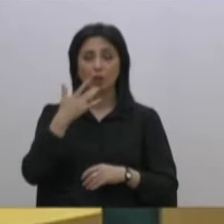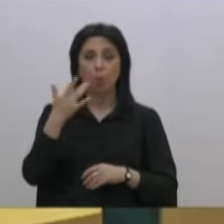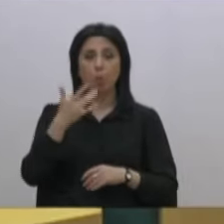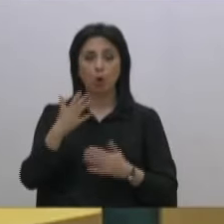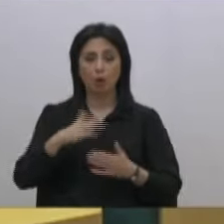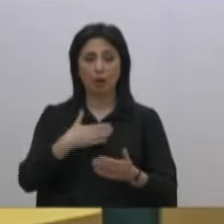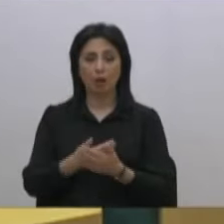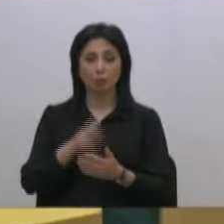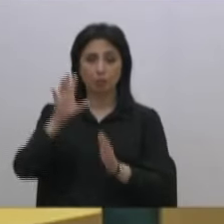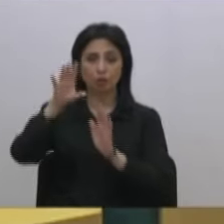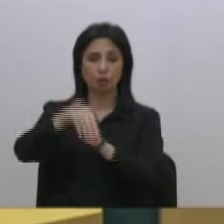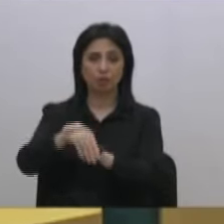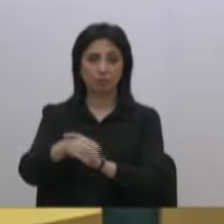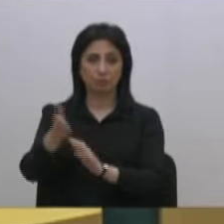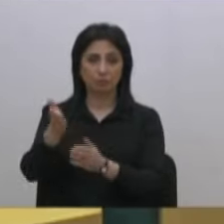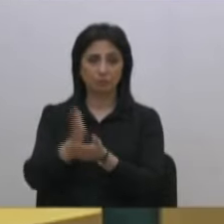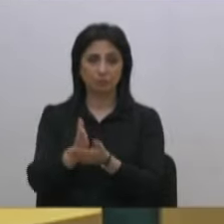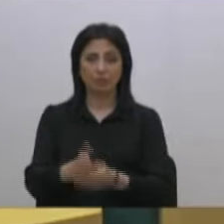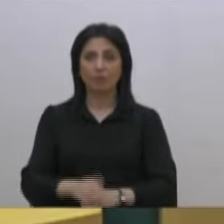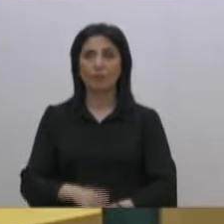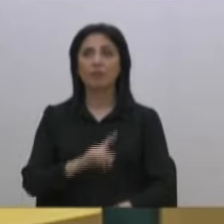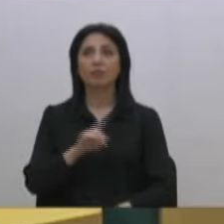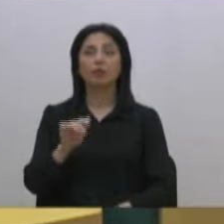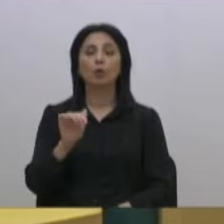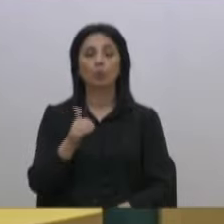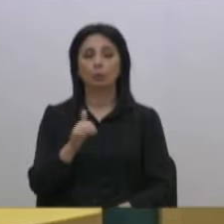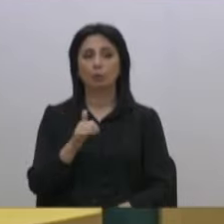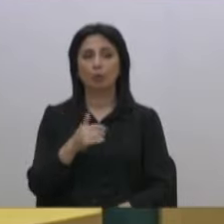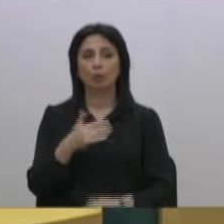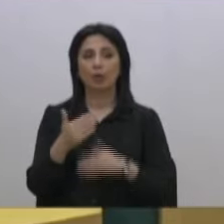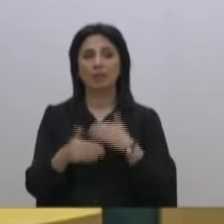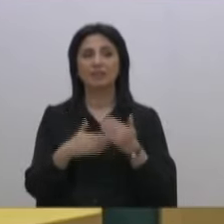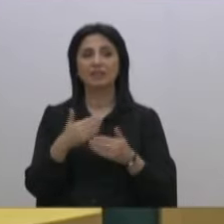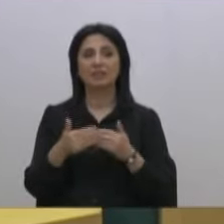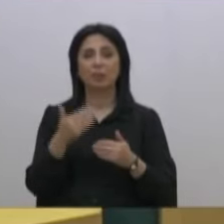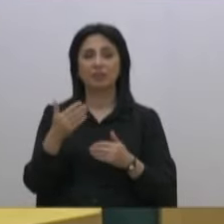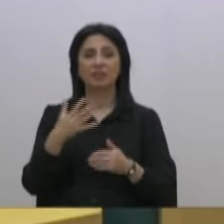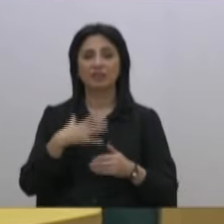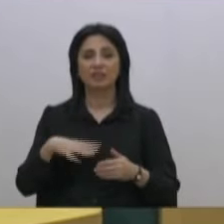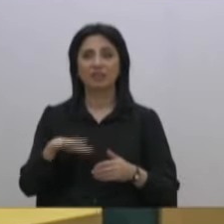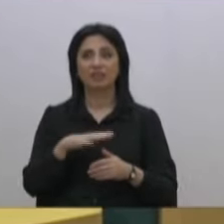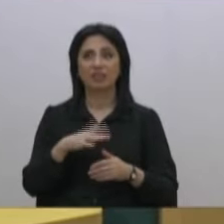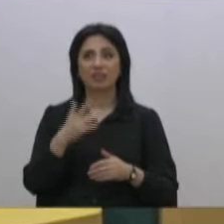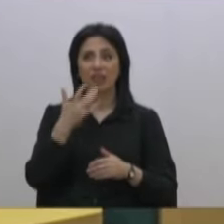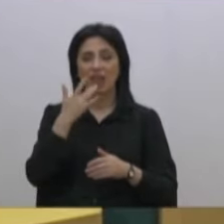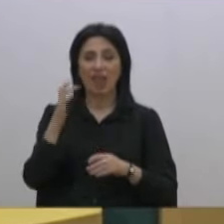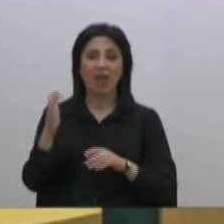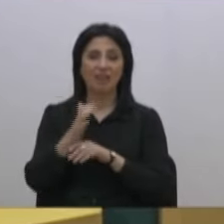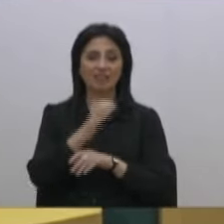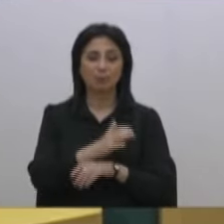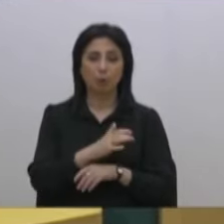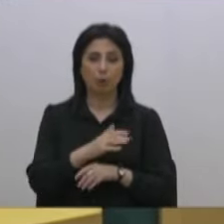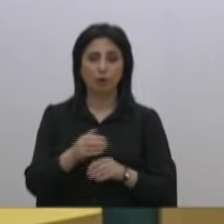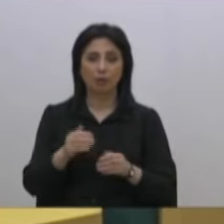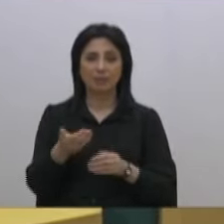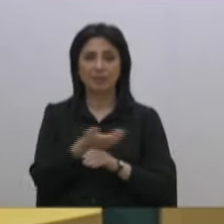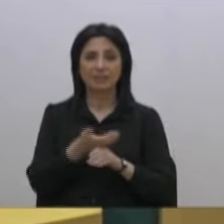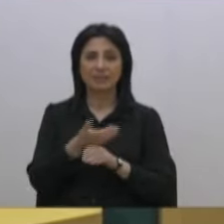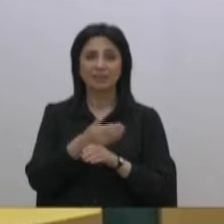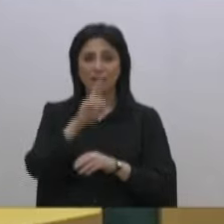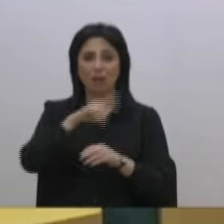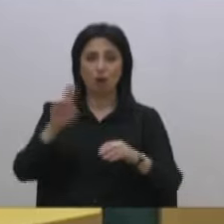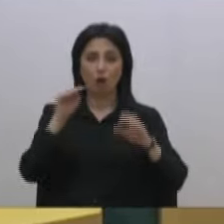პოლიტიკაშიც აქტიურად გადაწყვიტა ჩარევა, მაგრამ როგორი წარმატებულიც მისი საქართველოში ექსპორტირება იყო არაჟნის